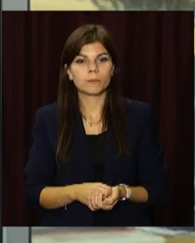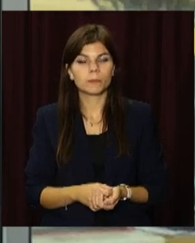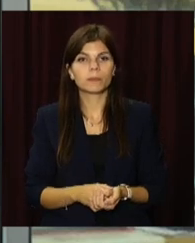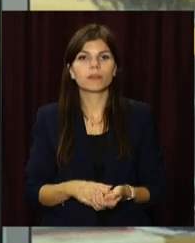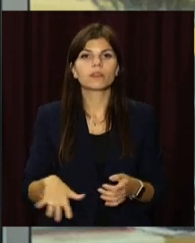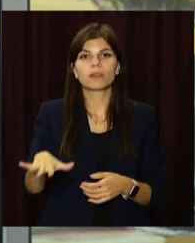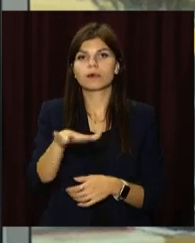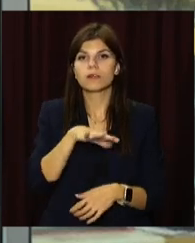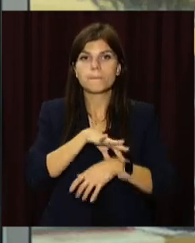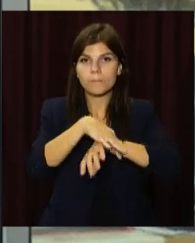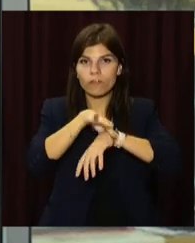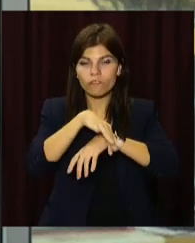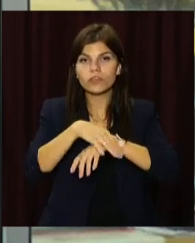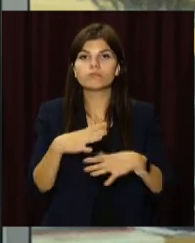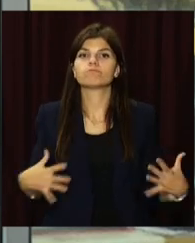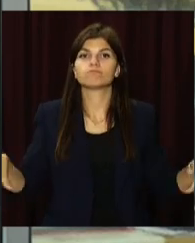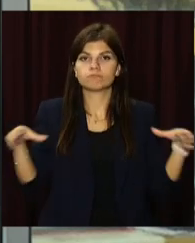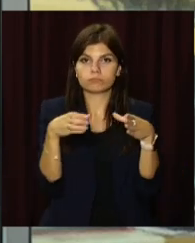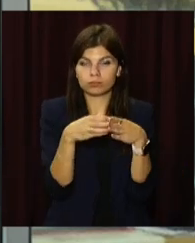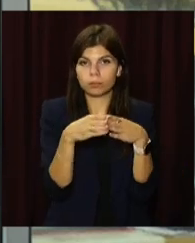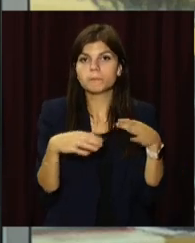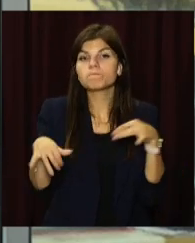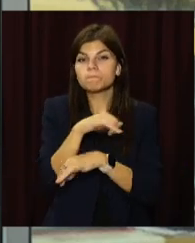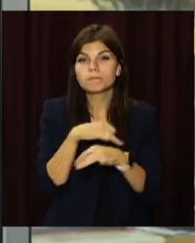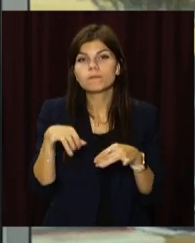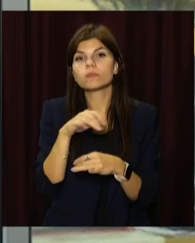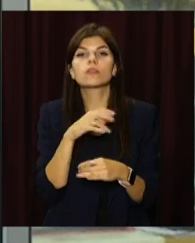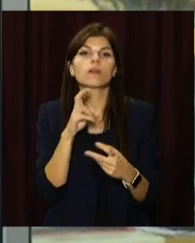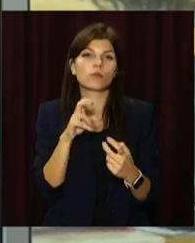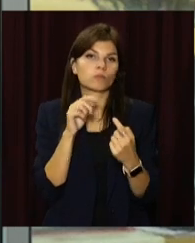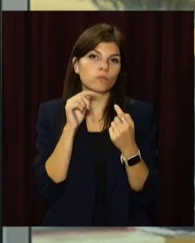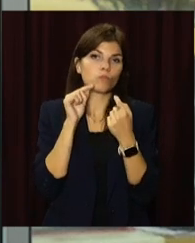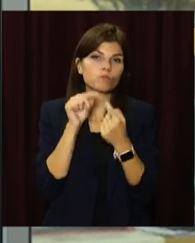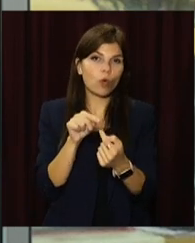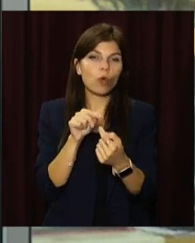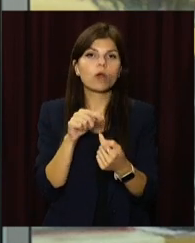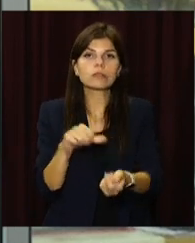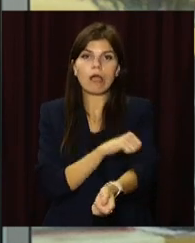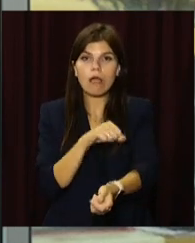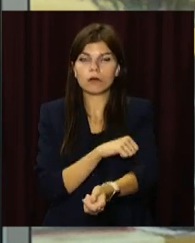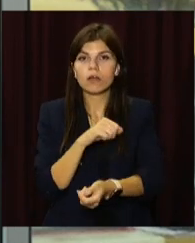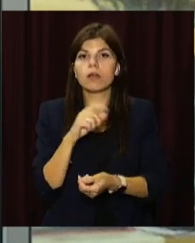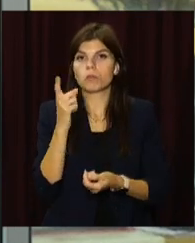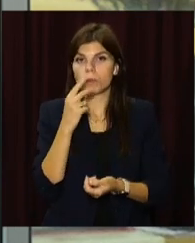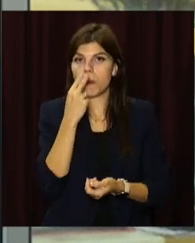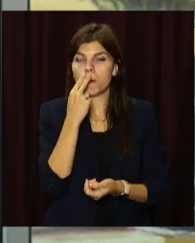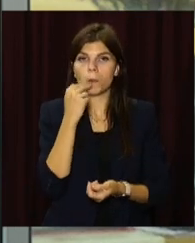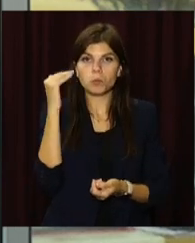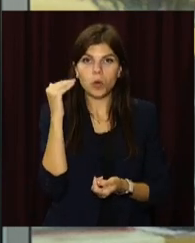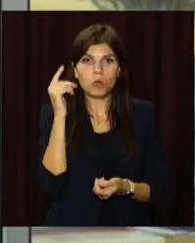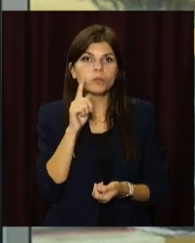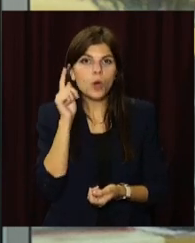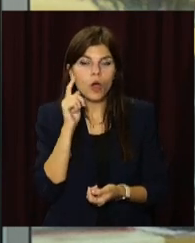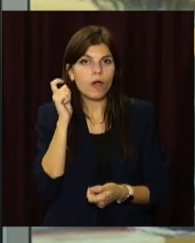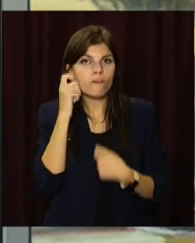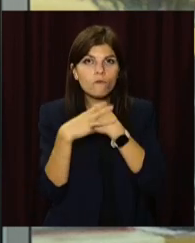У Павлограді пройшло виїзне засідання Координаційної ради з протидії поширенню наркоманії серед неповнолітніх у Дніпропетровській